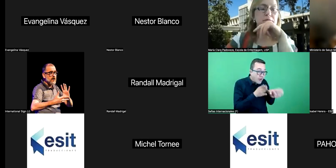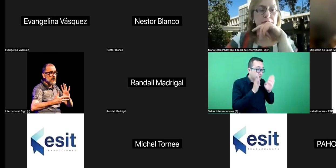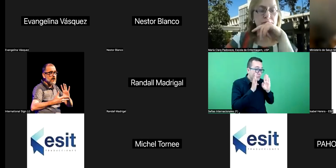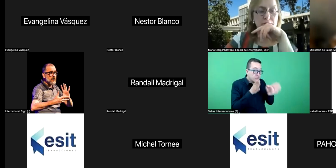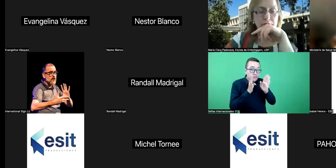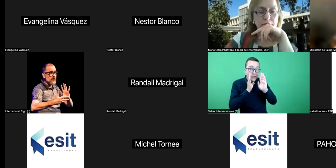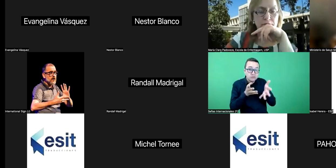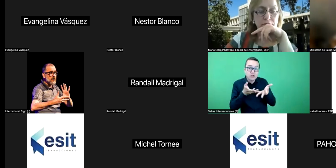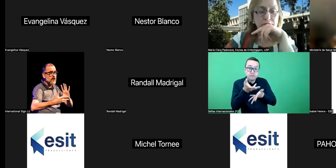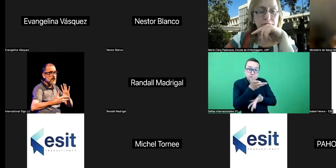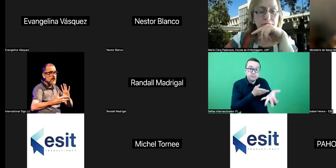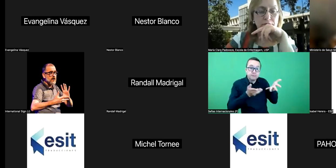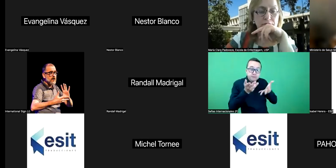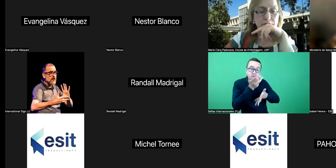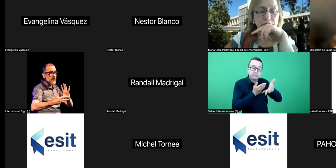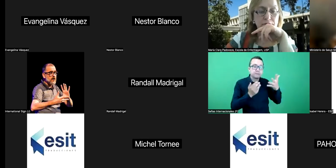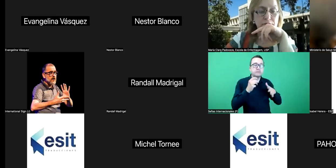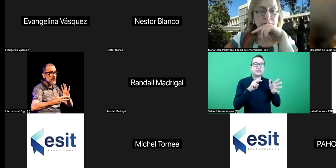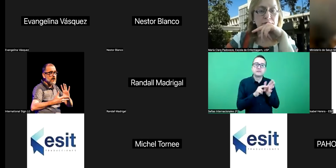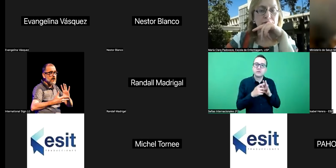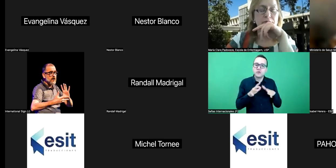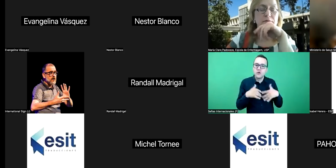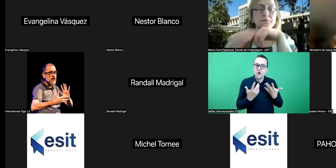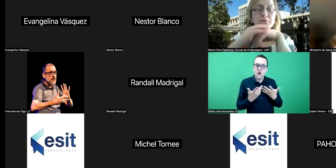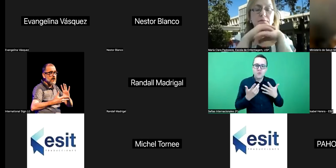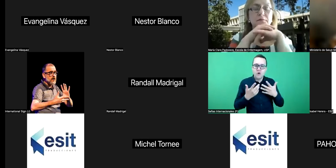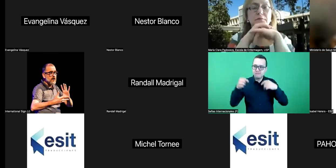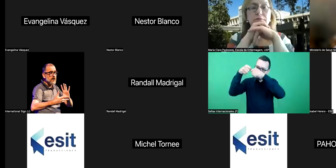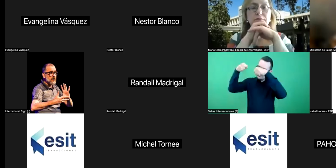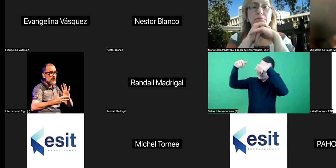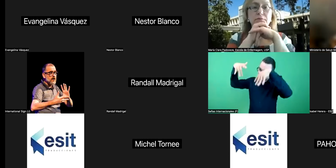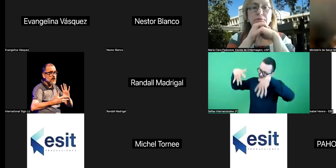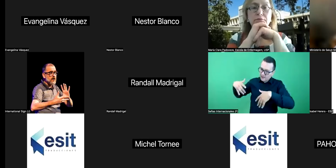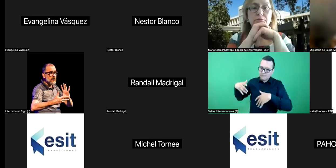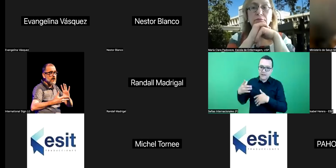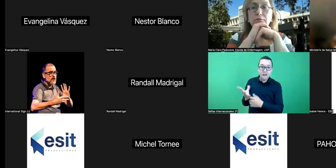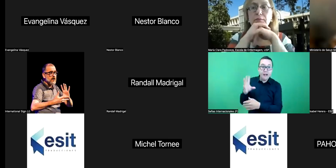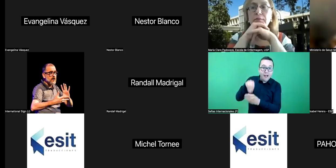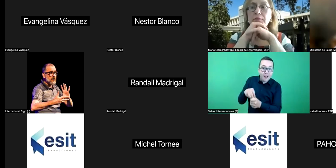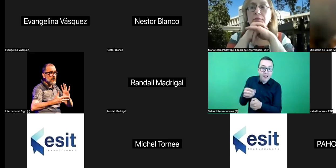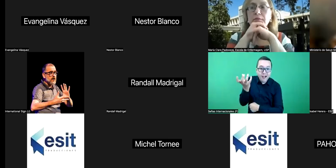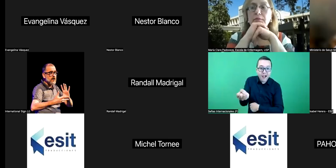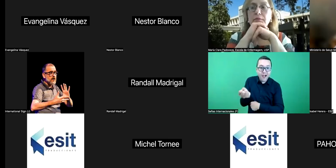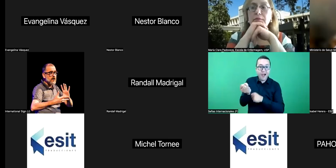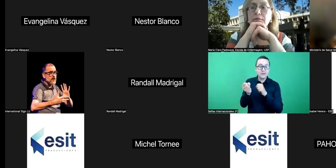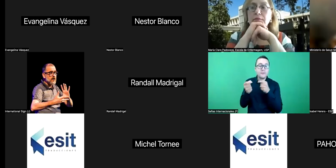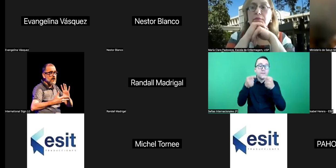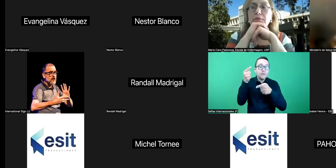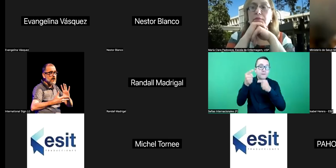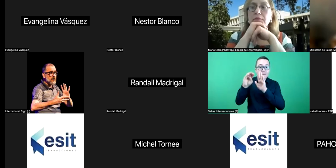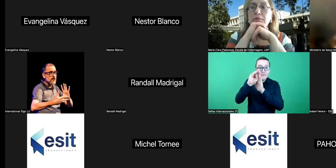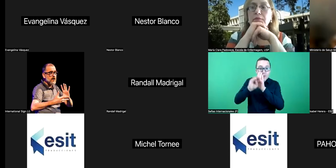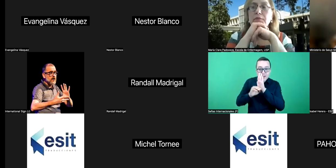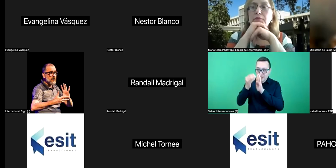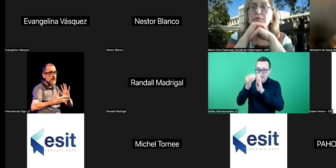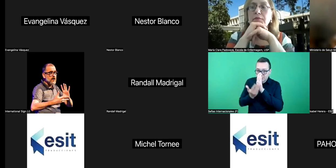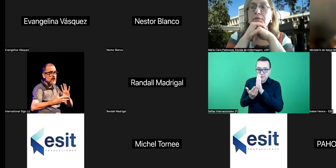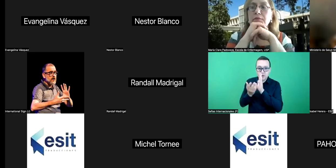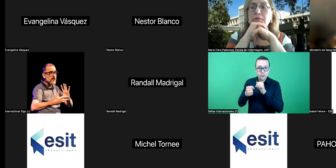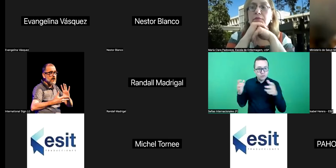La prise en charge clinique, que par rapport aux politiques qui vont faciliter, qui vont favoriser